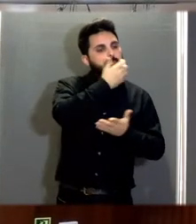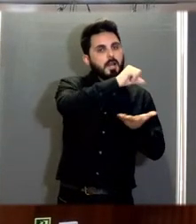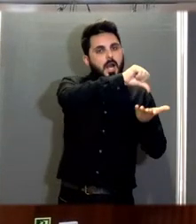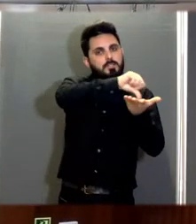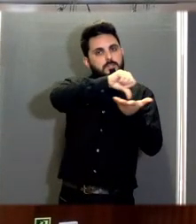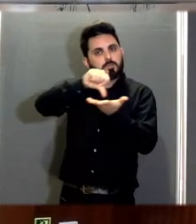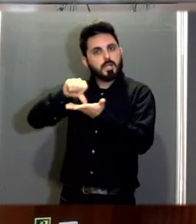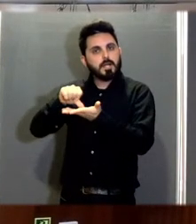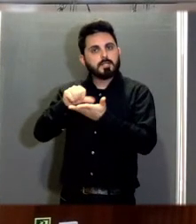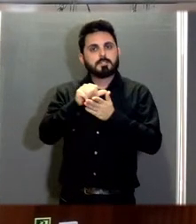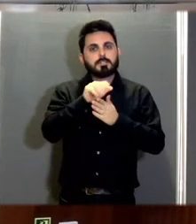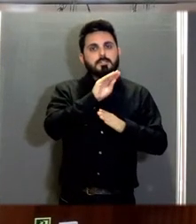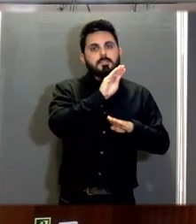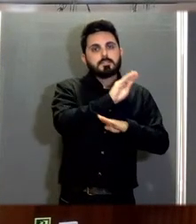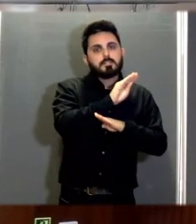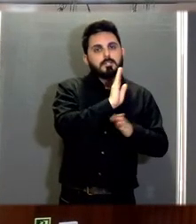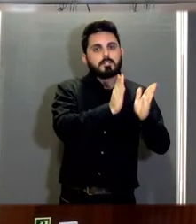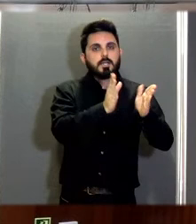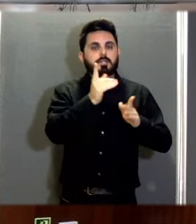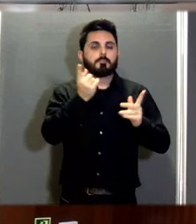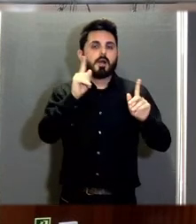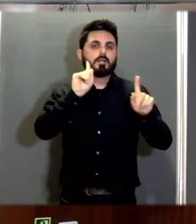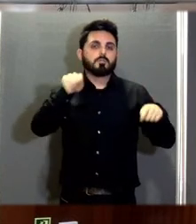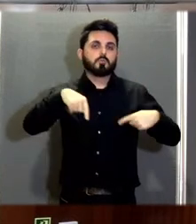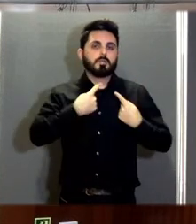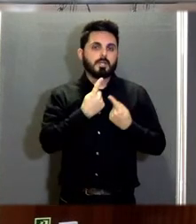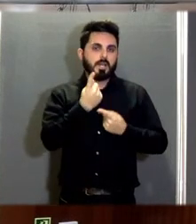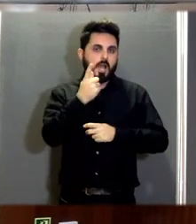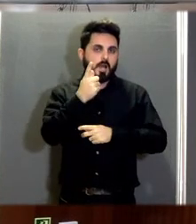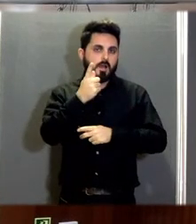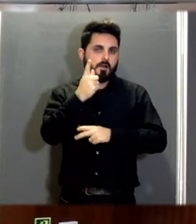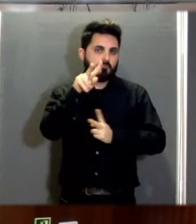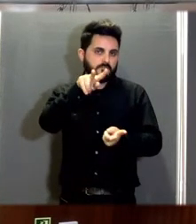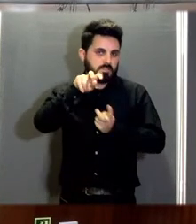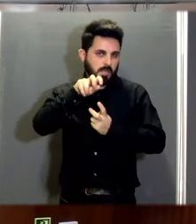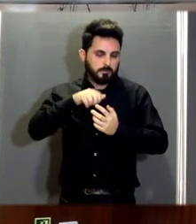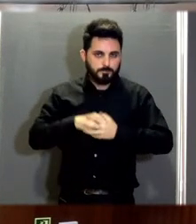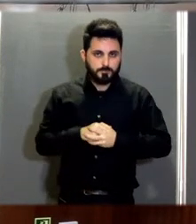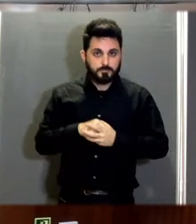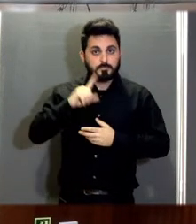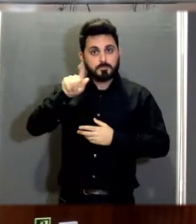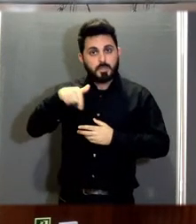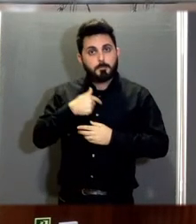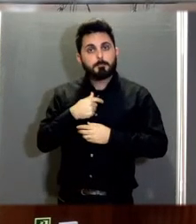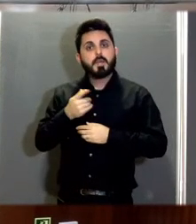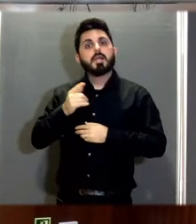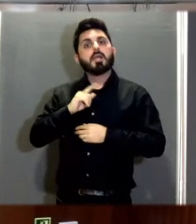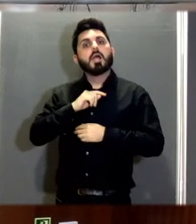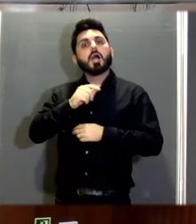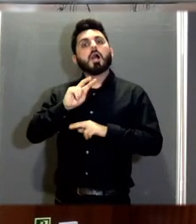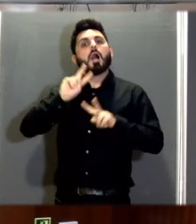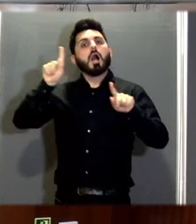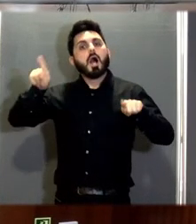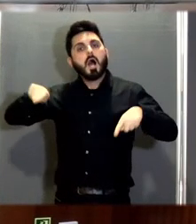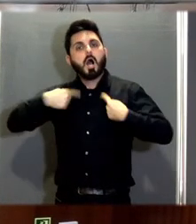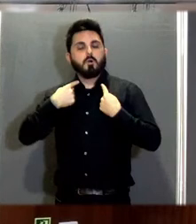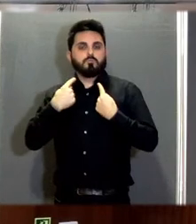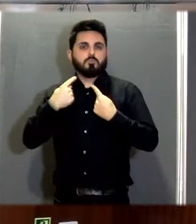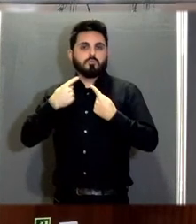locals amb la sobirania fiscal, per exemple. També incrementar l'autosuficiència energètica, verda si és